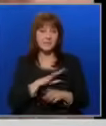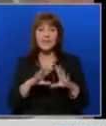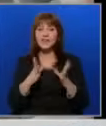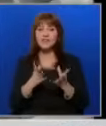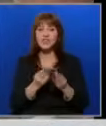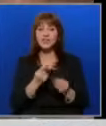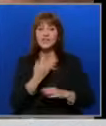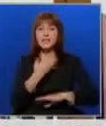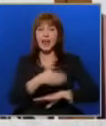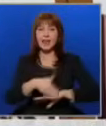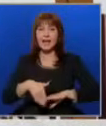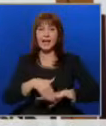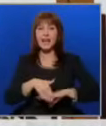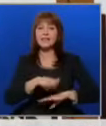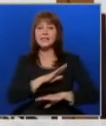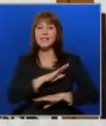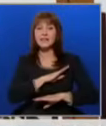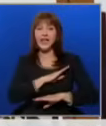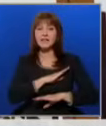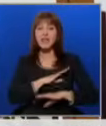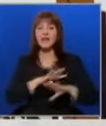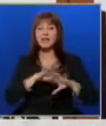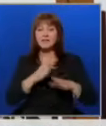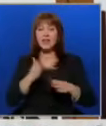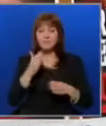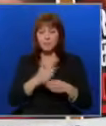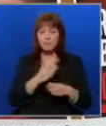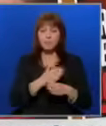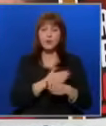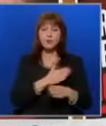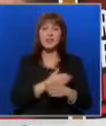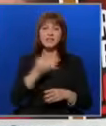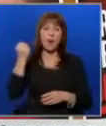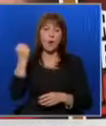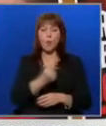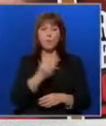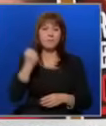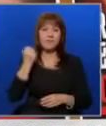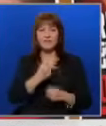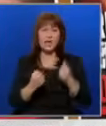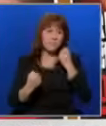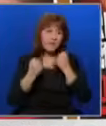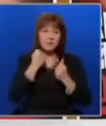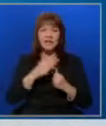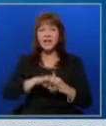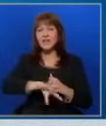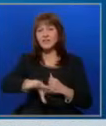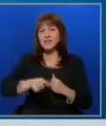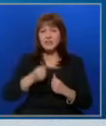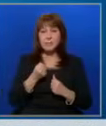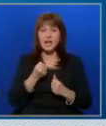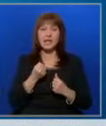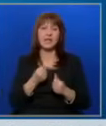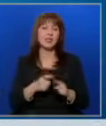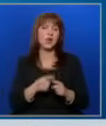на границата с Газа. Те просто наред са ги убивали, прибивали, взимали в залог. Преди